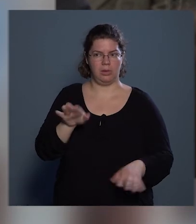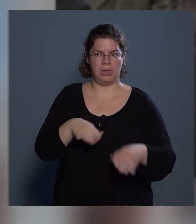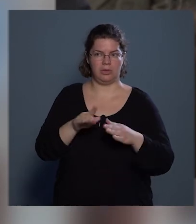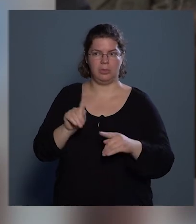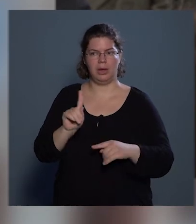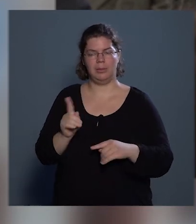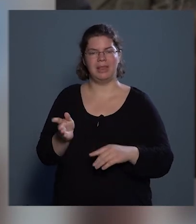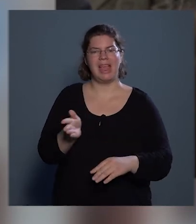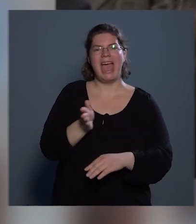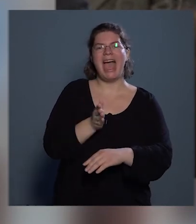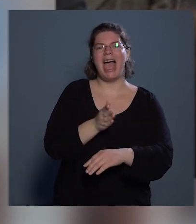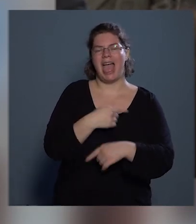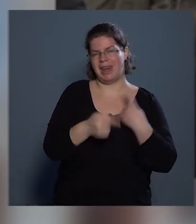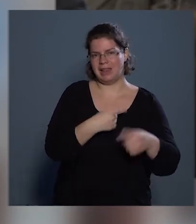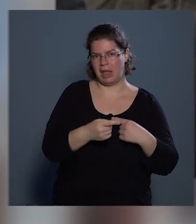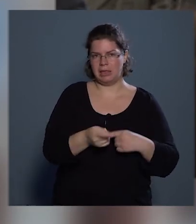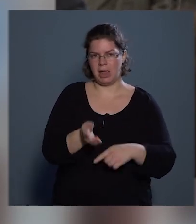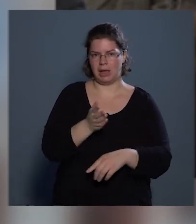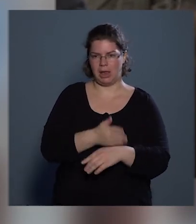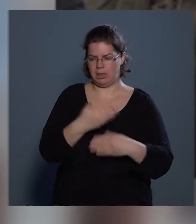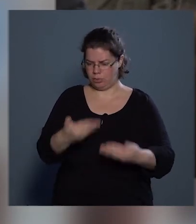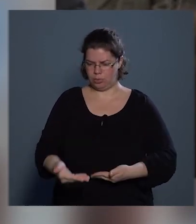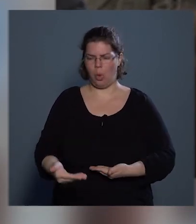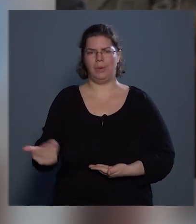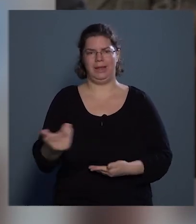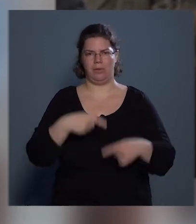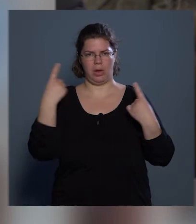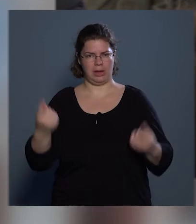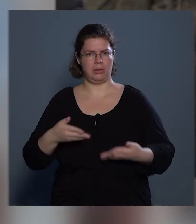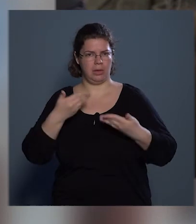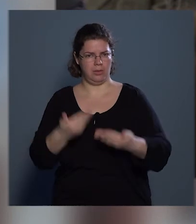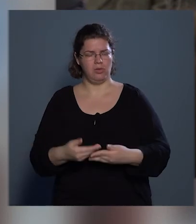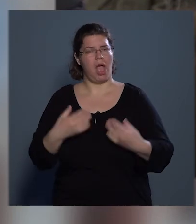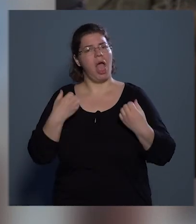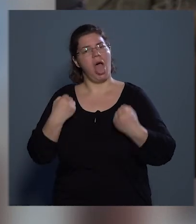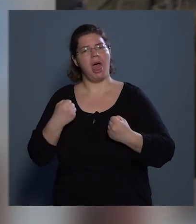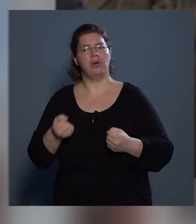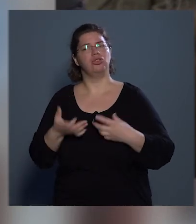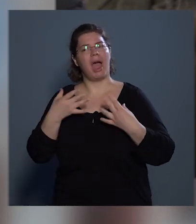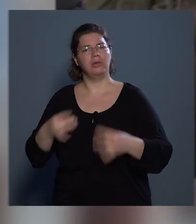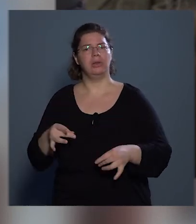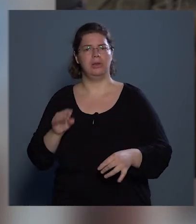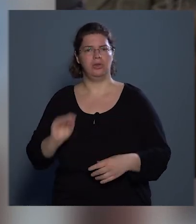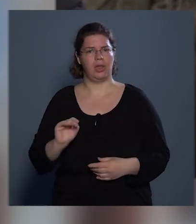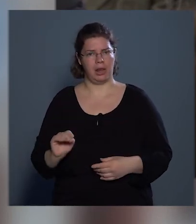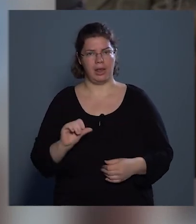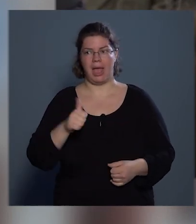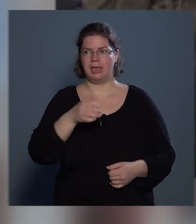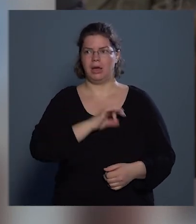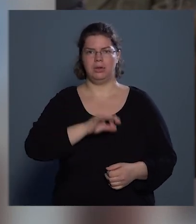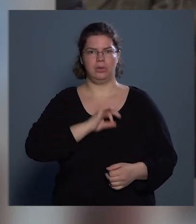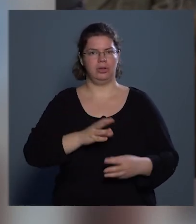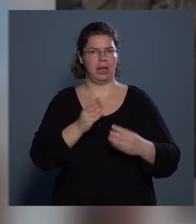eredetileg előttünk lévő határozati javaslat egy erős elköteleződést jelentene az egyik hasznosítási mód